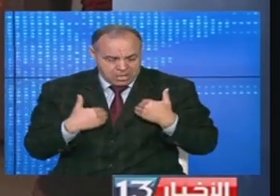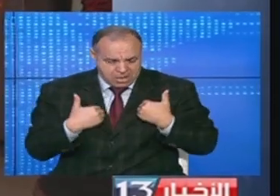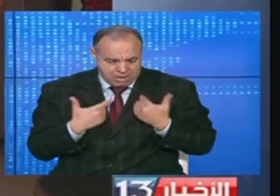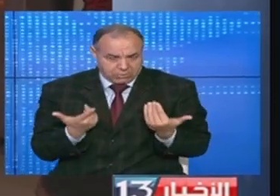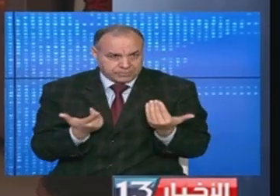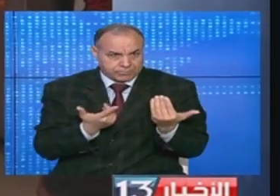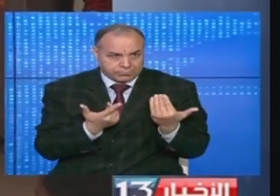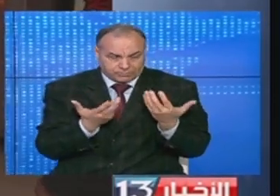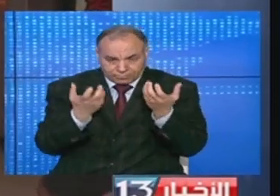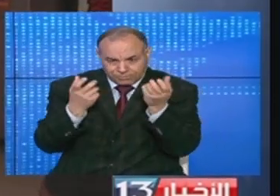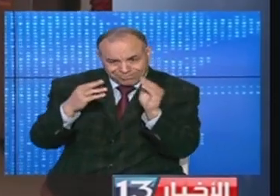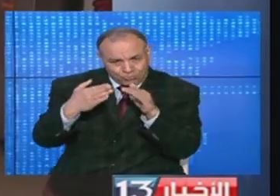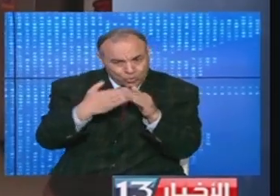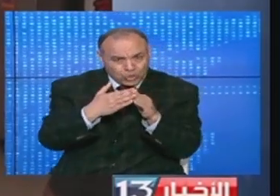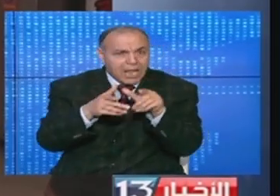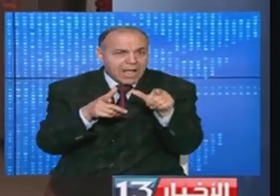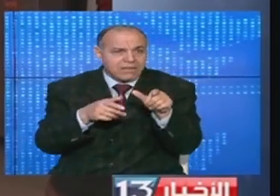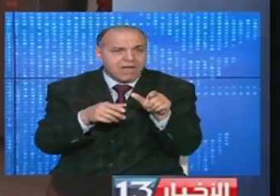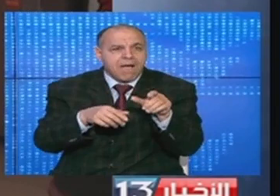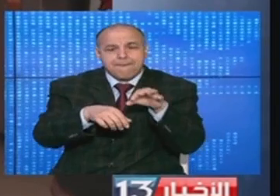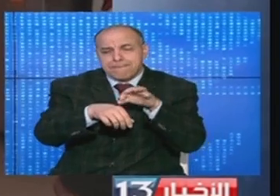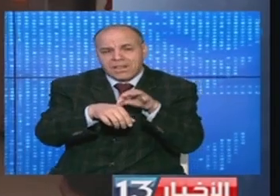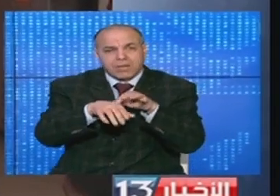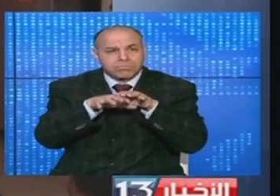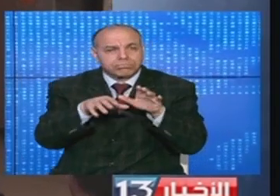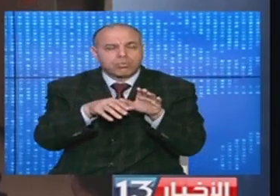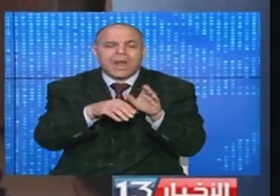اطار عليها من تفشي